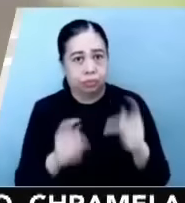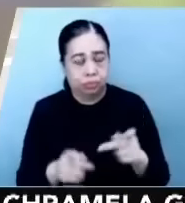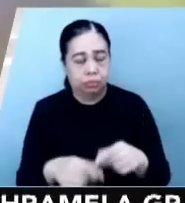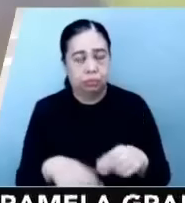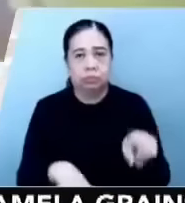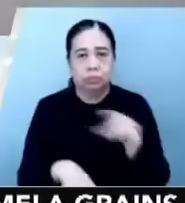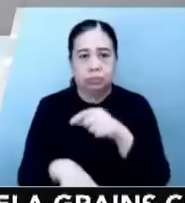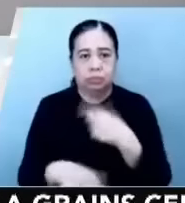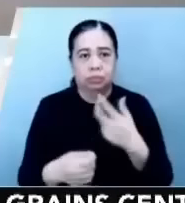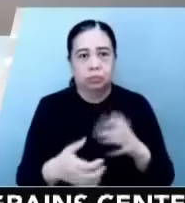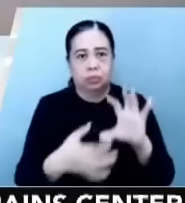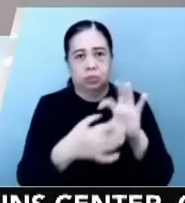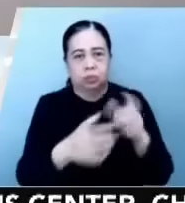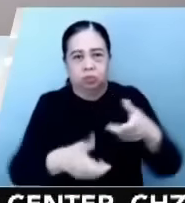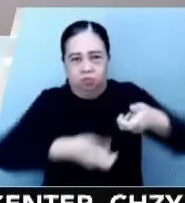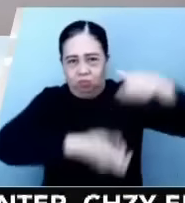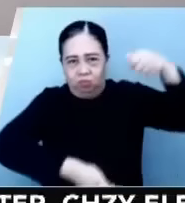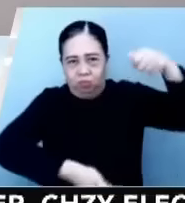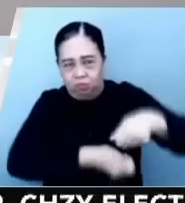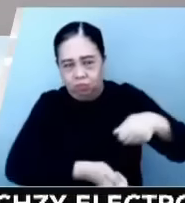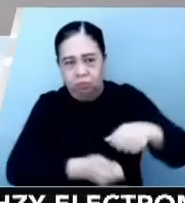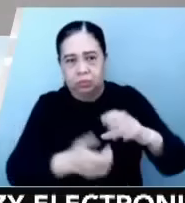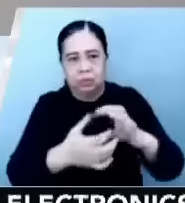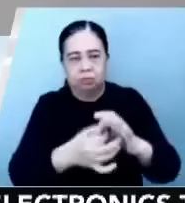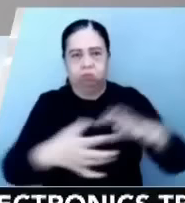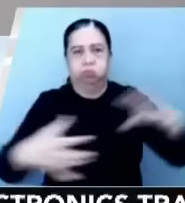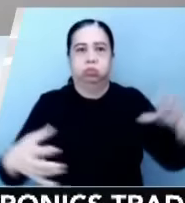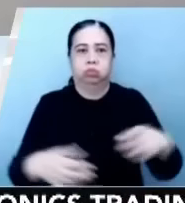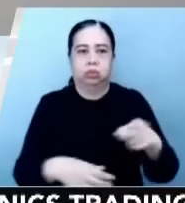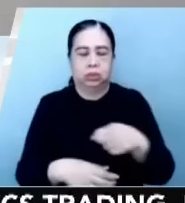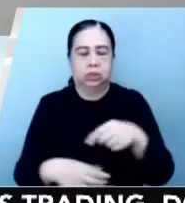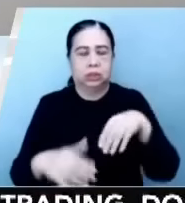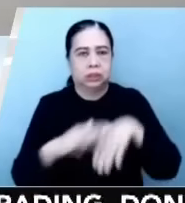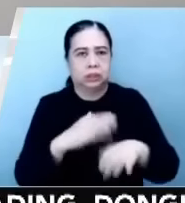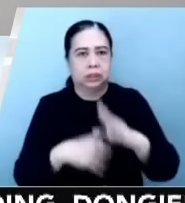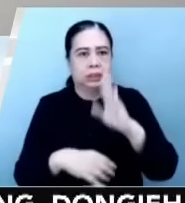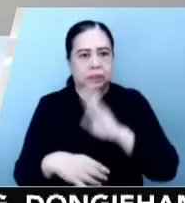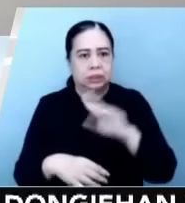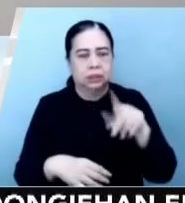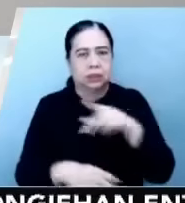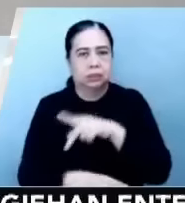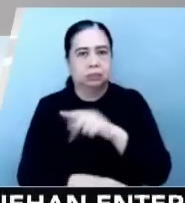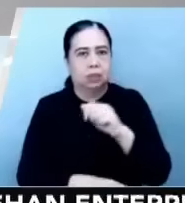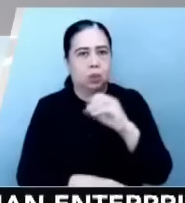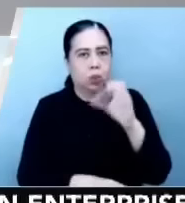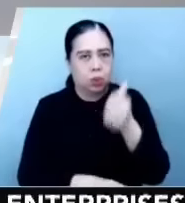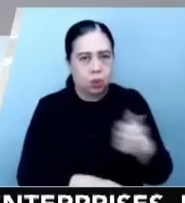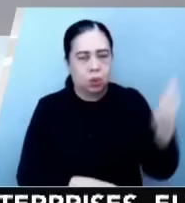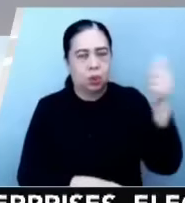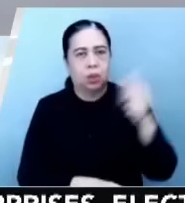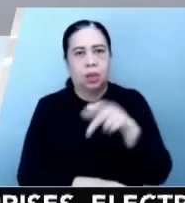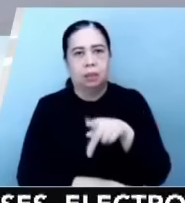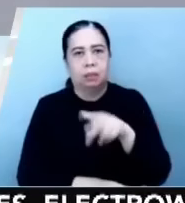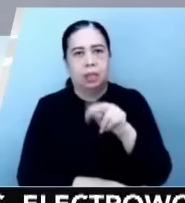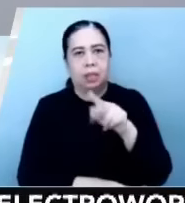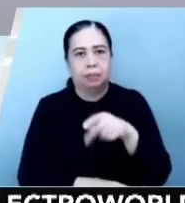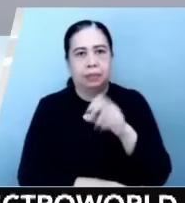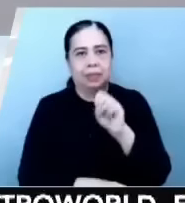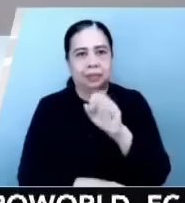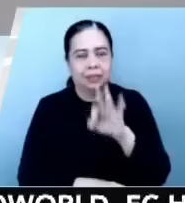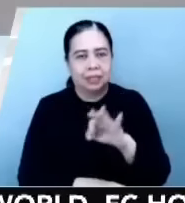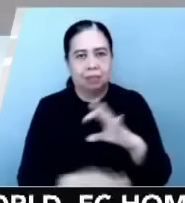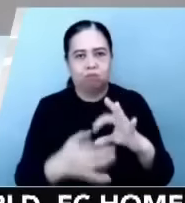cutter, winasak na matauhan ng Presidential Anti-Organized Crime Commission o PAOC at PNP SAF ang kandado ng Pogo Hub na